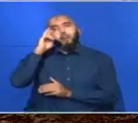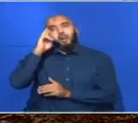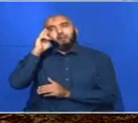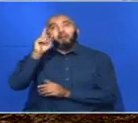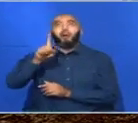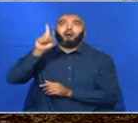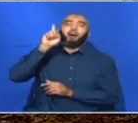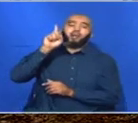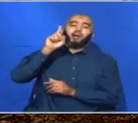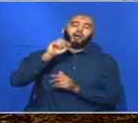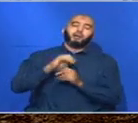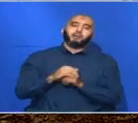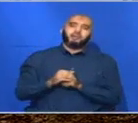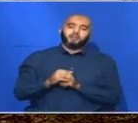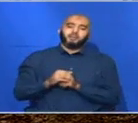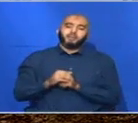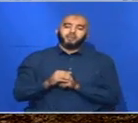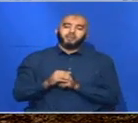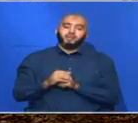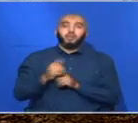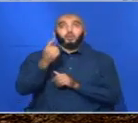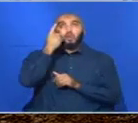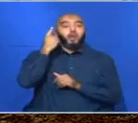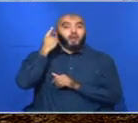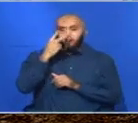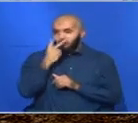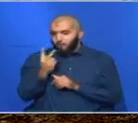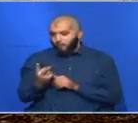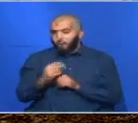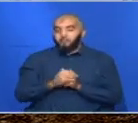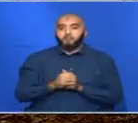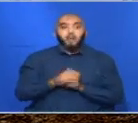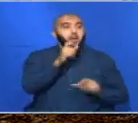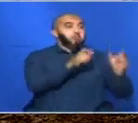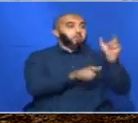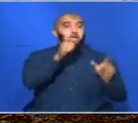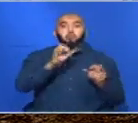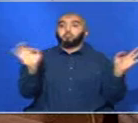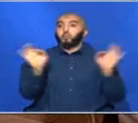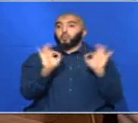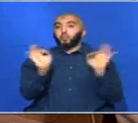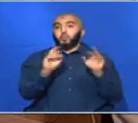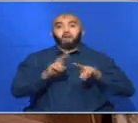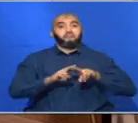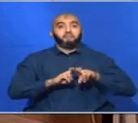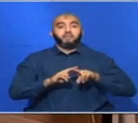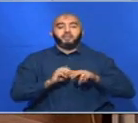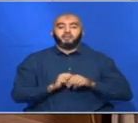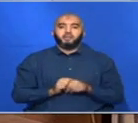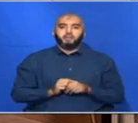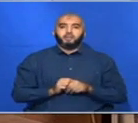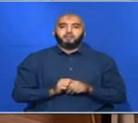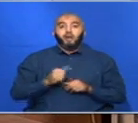في ظرف لا يسمعه فيه انسان ولا اي مخلوق ذكر الله